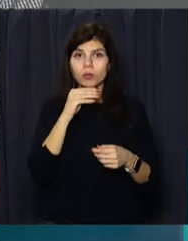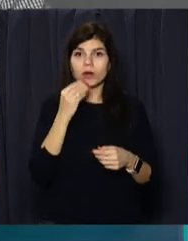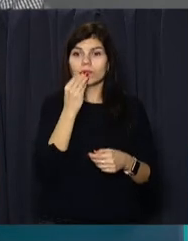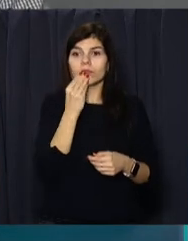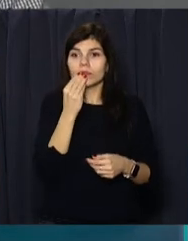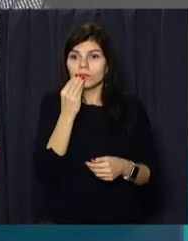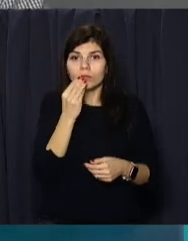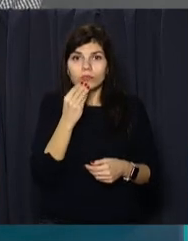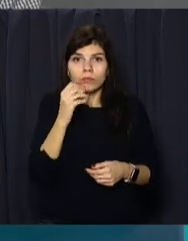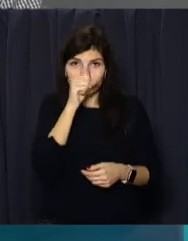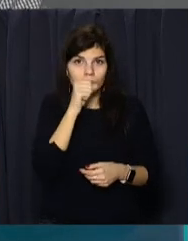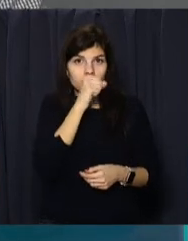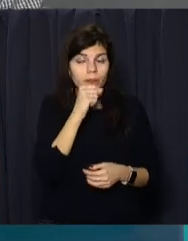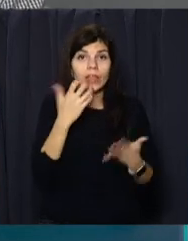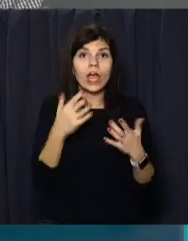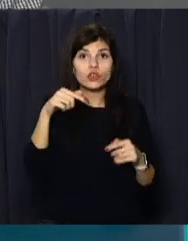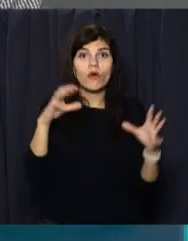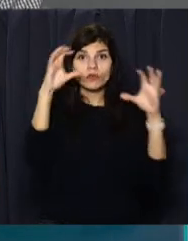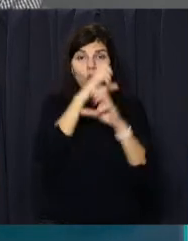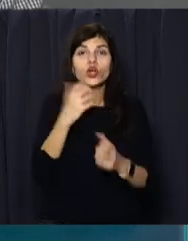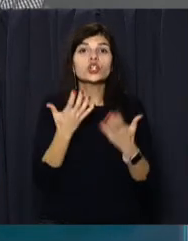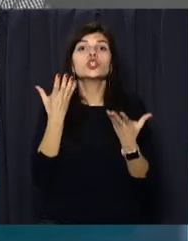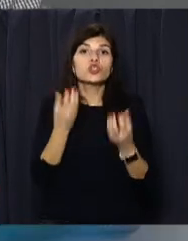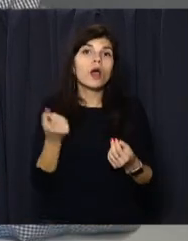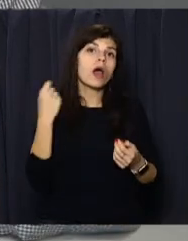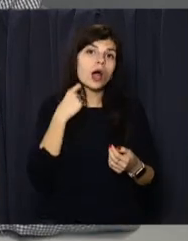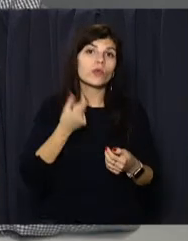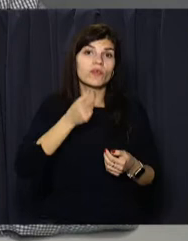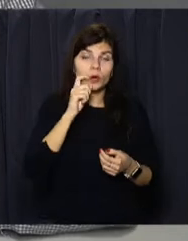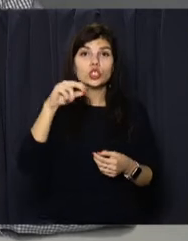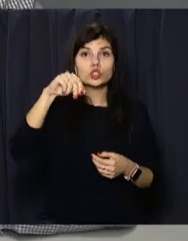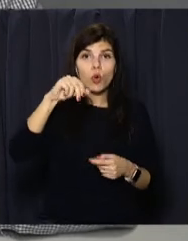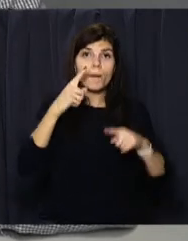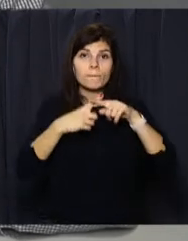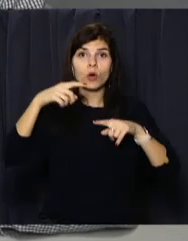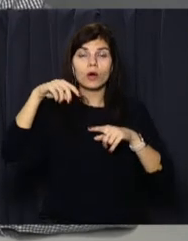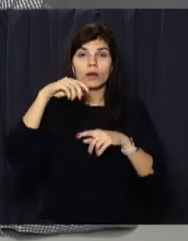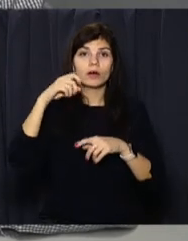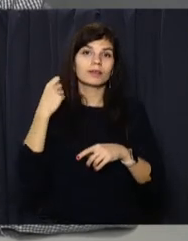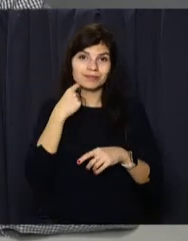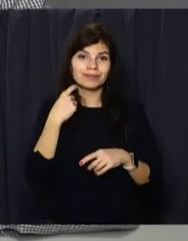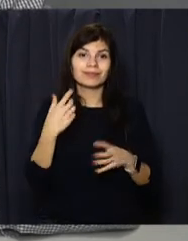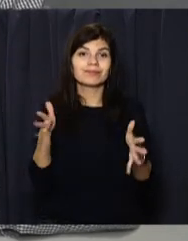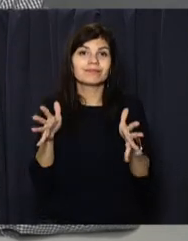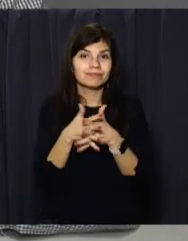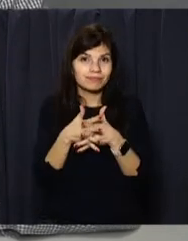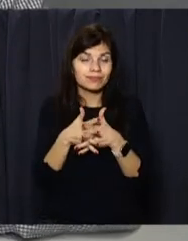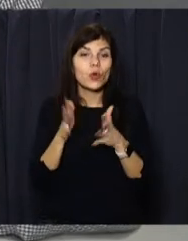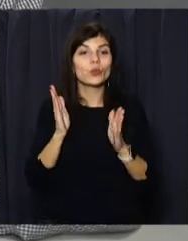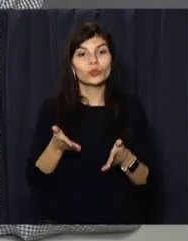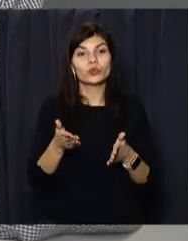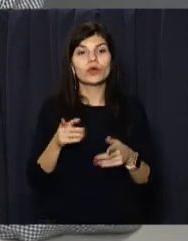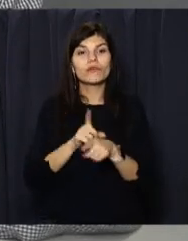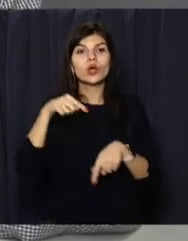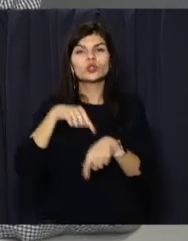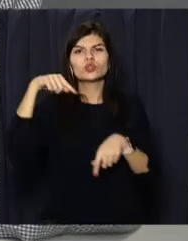якщо ми ще в той же вечір п'ємо алкоголь, то сіль плюс алкоголь будуть сприяти такому